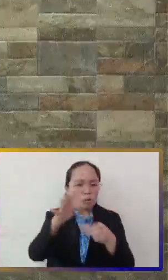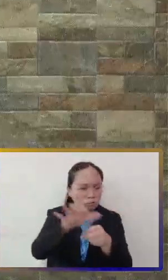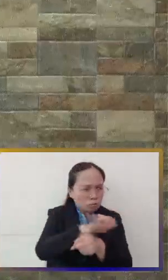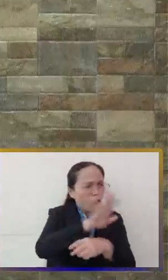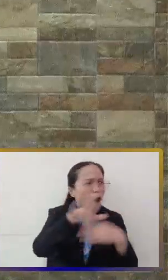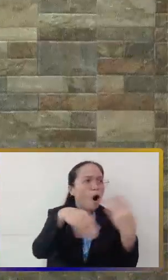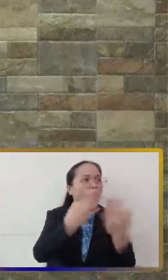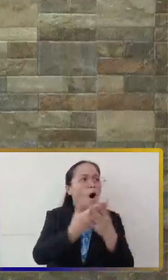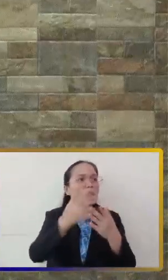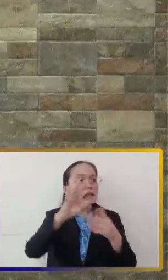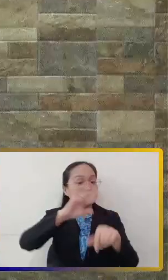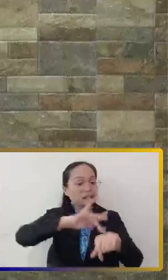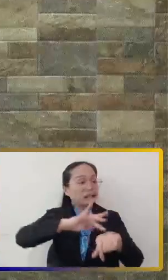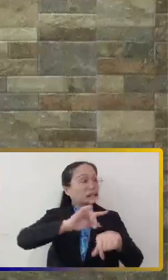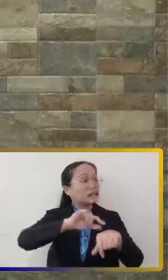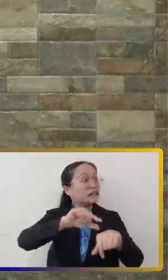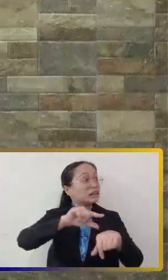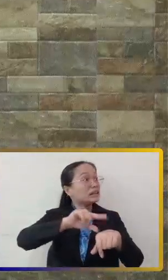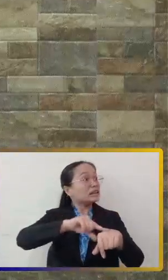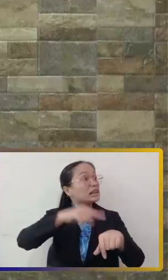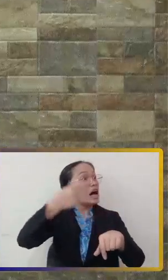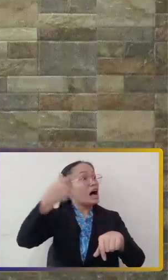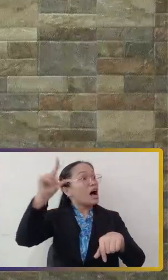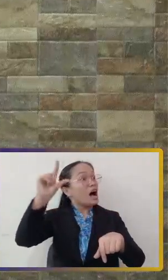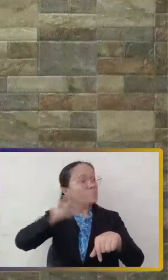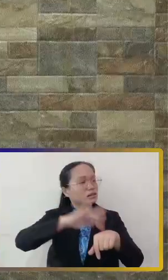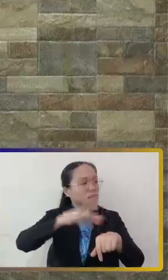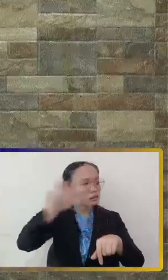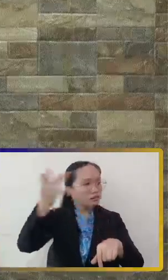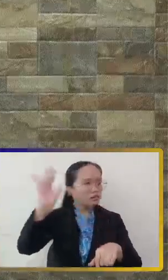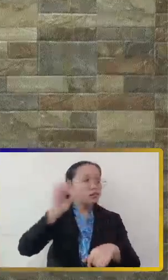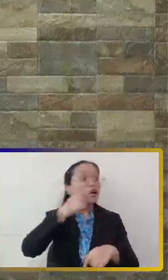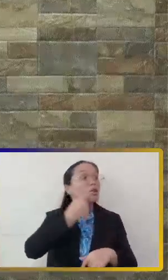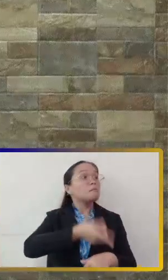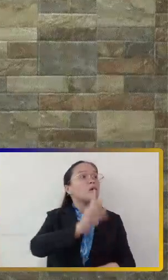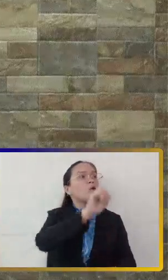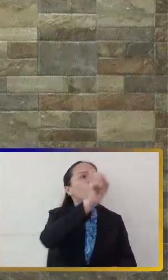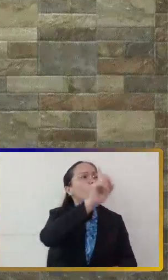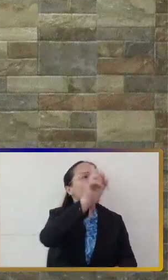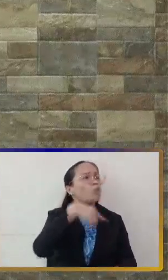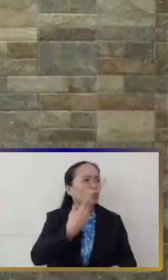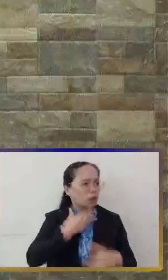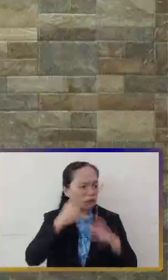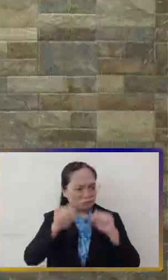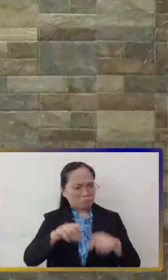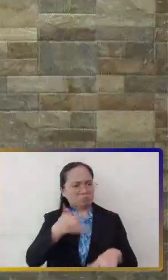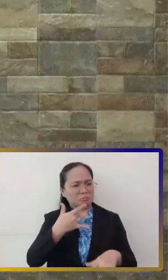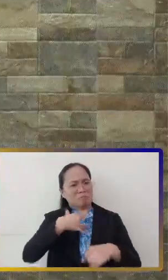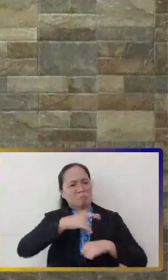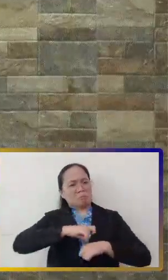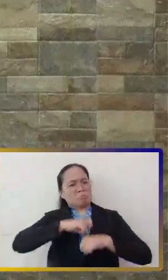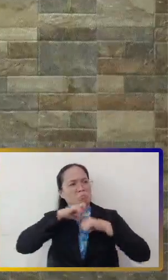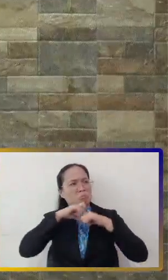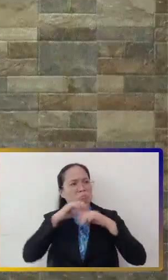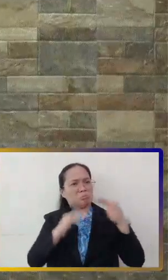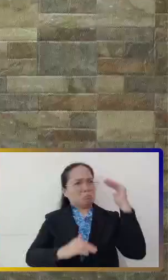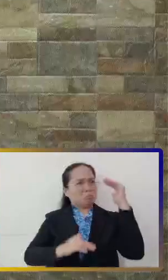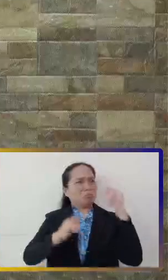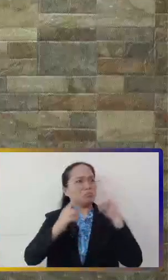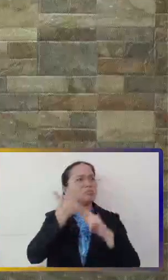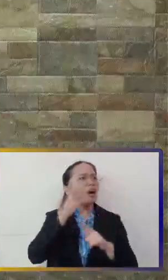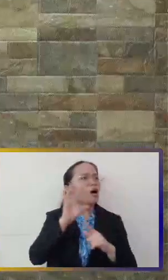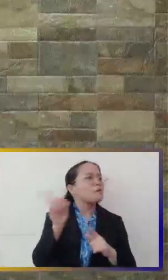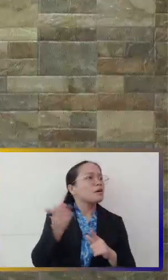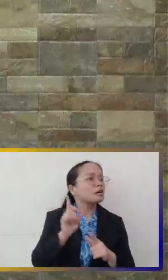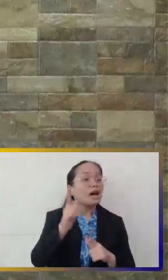The silver is mine. Anong pwede pa natin ipagmalaki sa Diyos? He is so different.